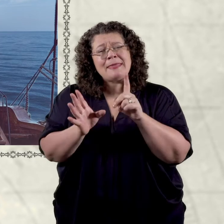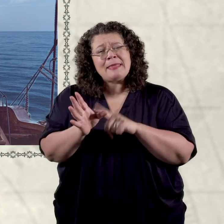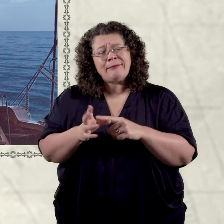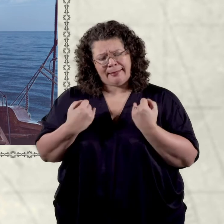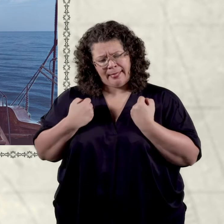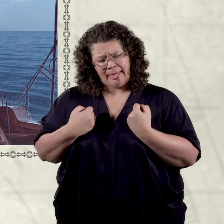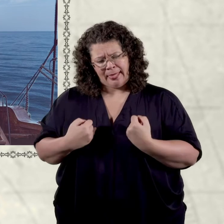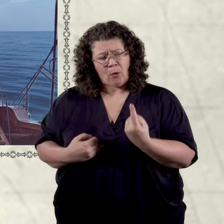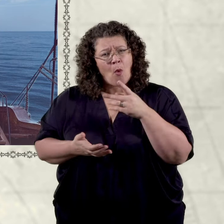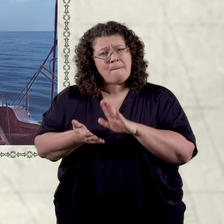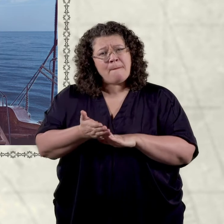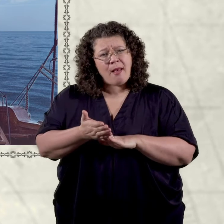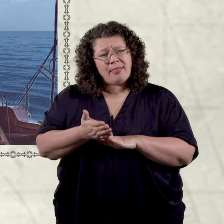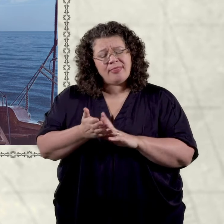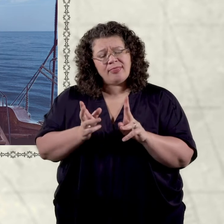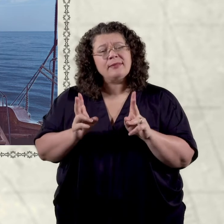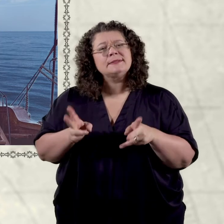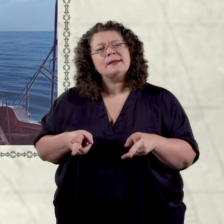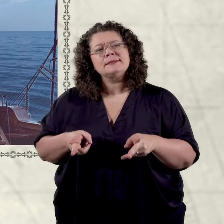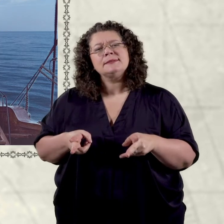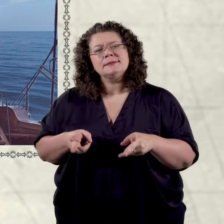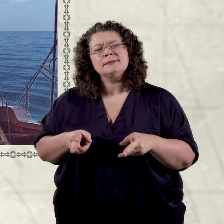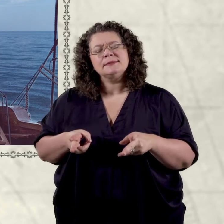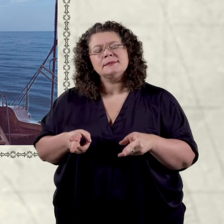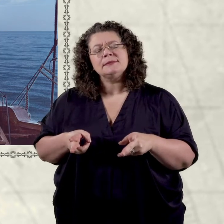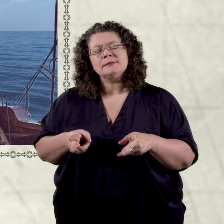Achos ar ôl bod yn sâl am bron i fis ar fwrdd y Mimosa,